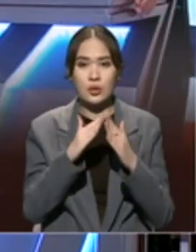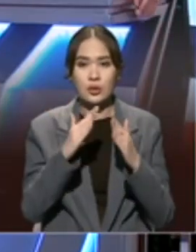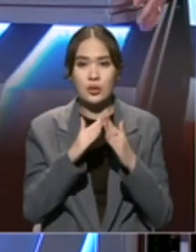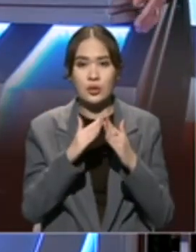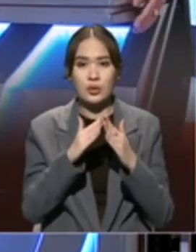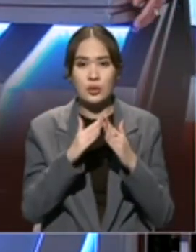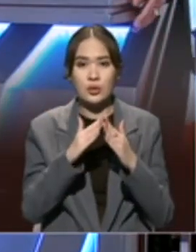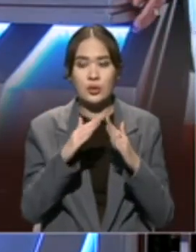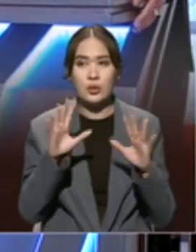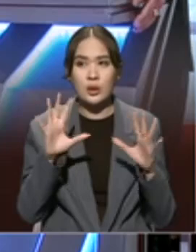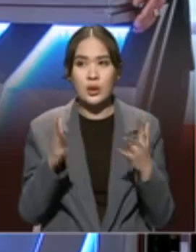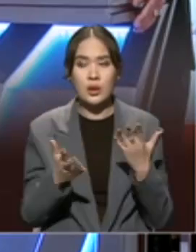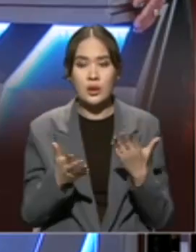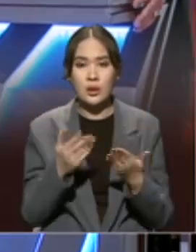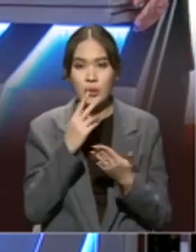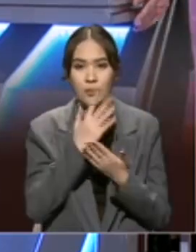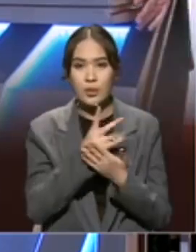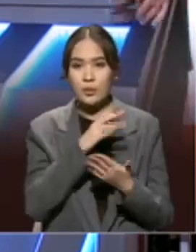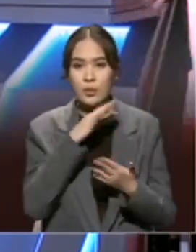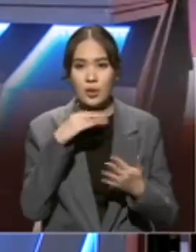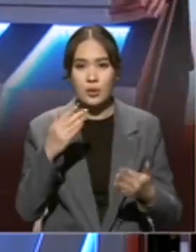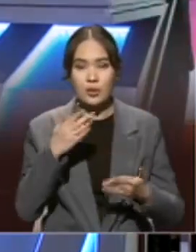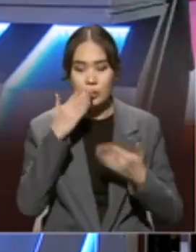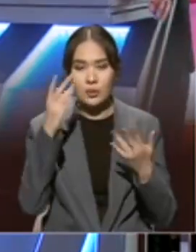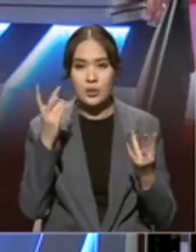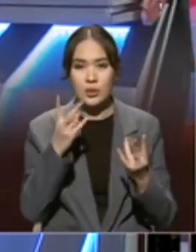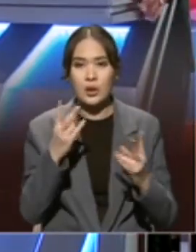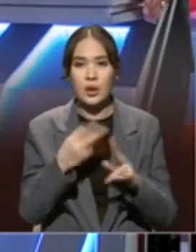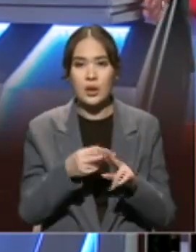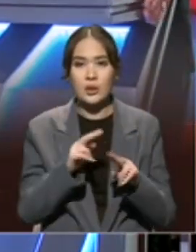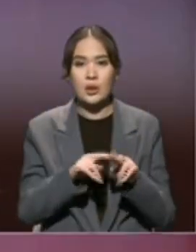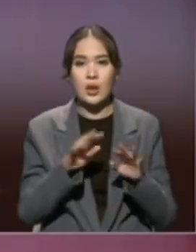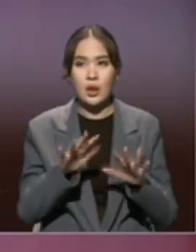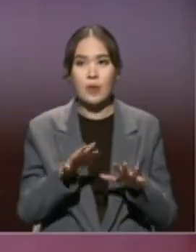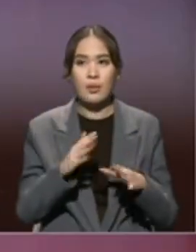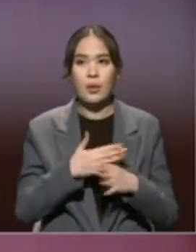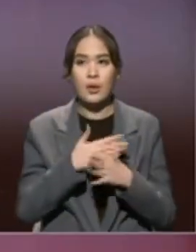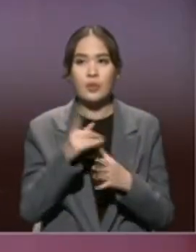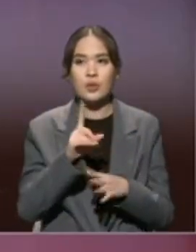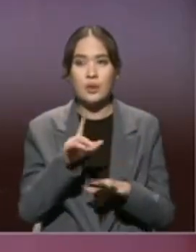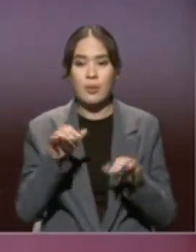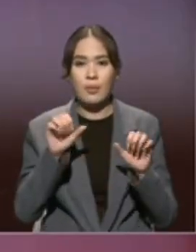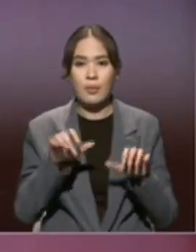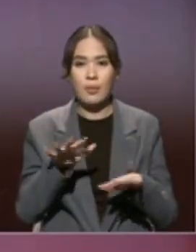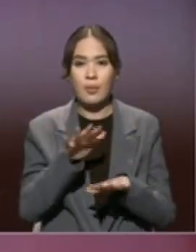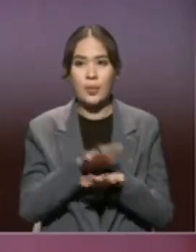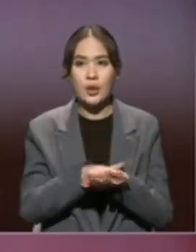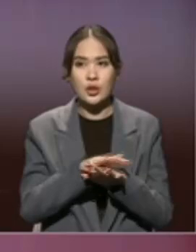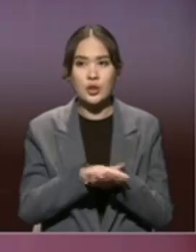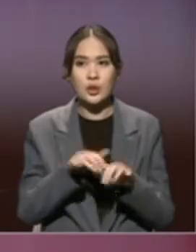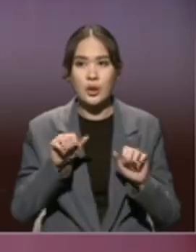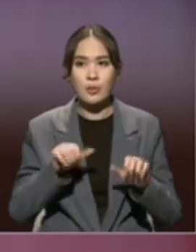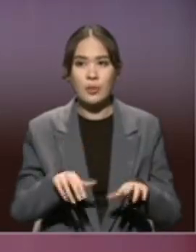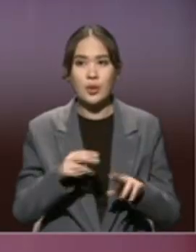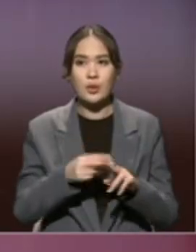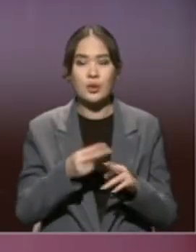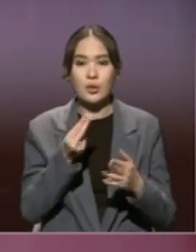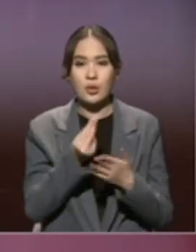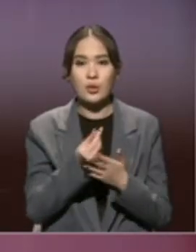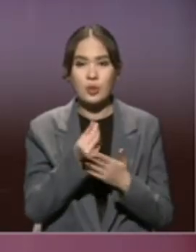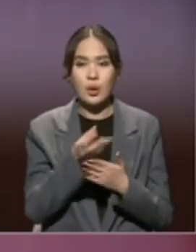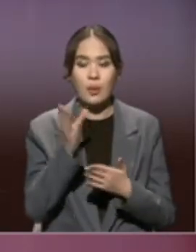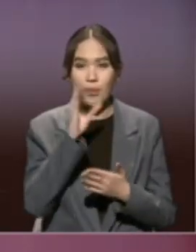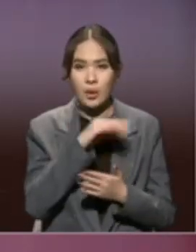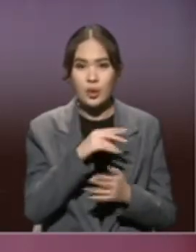керек. Көбірек оқу керек. Ол жерде ол әсер етеді, банктің решениесі дейміз ғой жаңағы. Төлем қабілеті. Иә, иә,